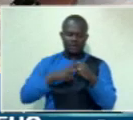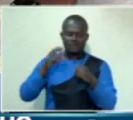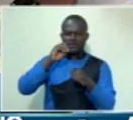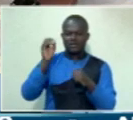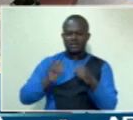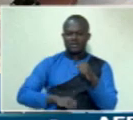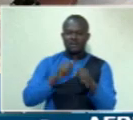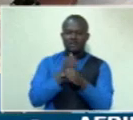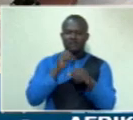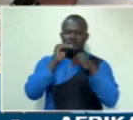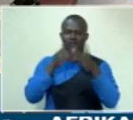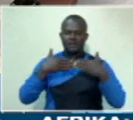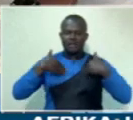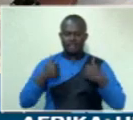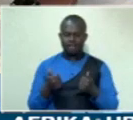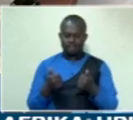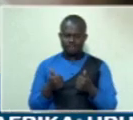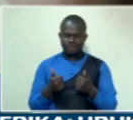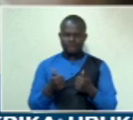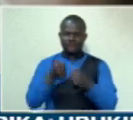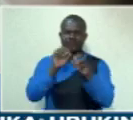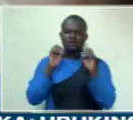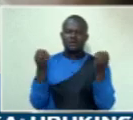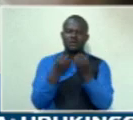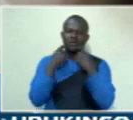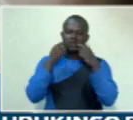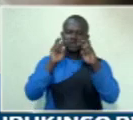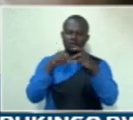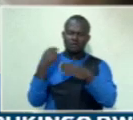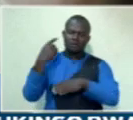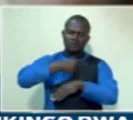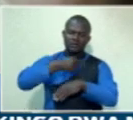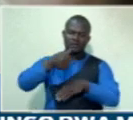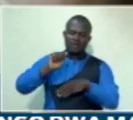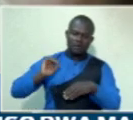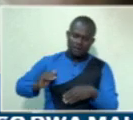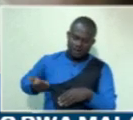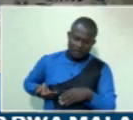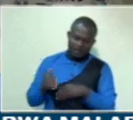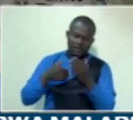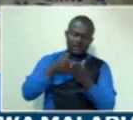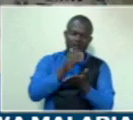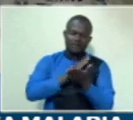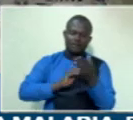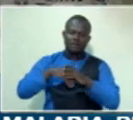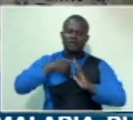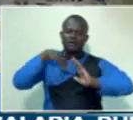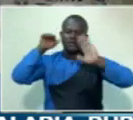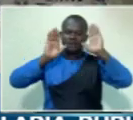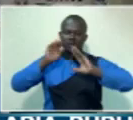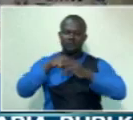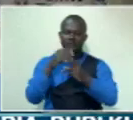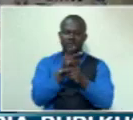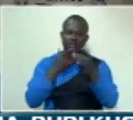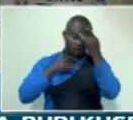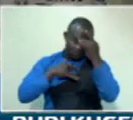70% byo bakora mu rwego rw'ubuzima uyu muryango uvuga ko muri iyi minsi abo bagore ari bamwe mu bagira uruhare mu kwita ku